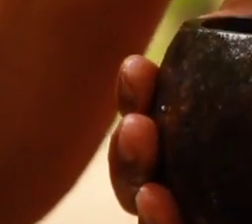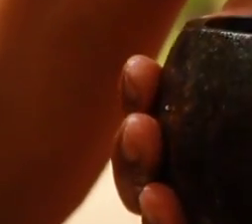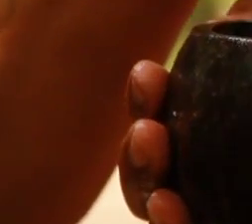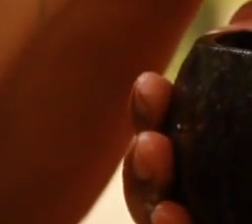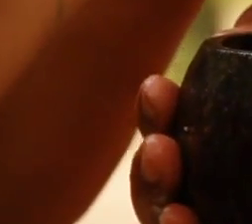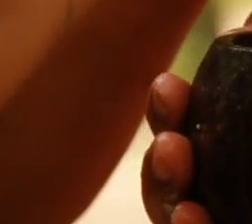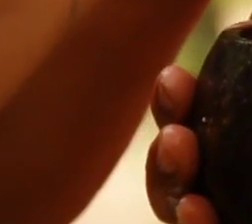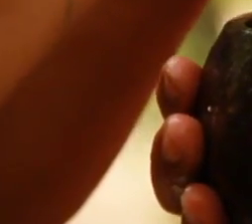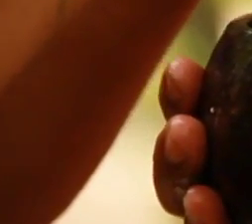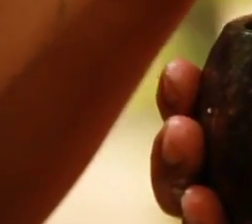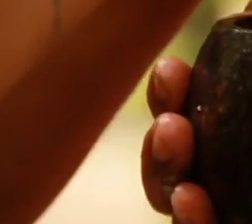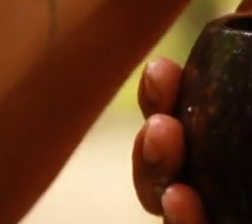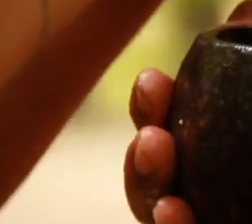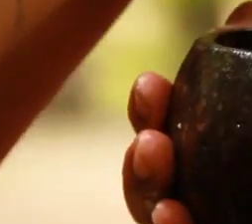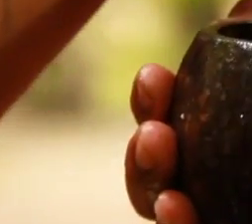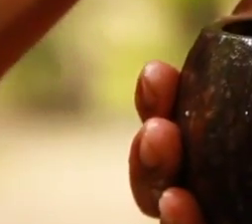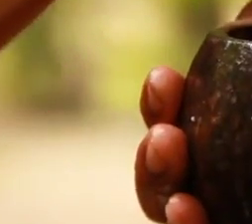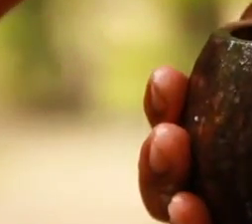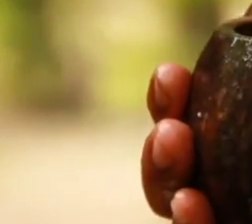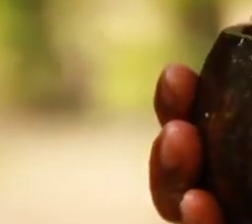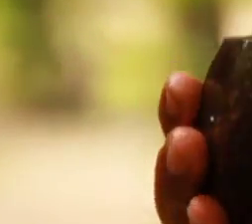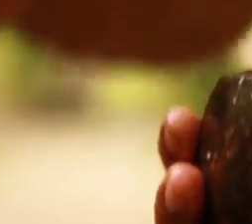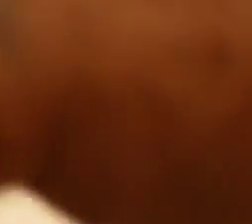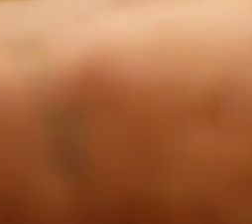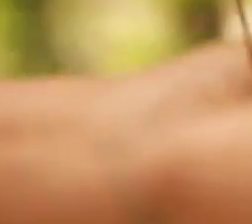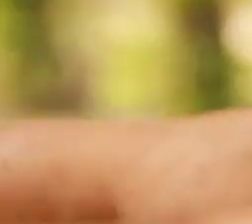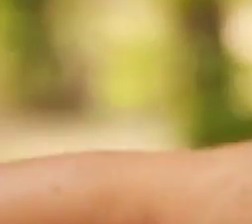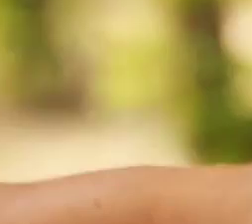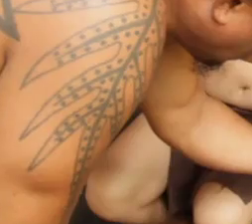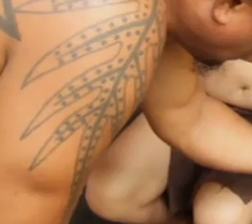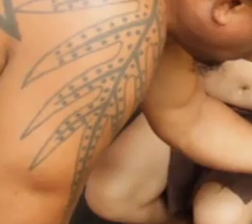halom giihaigwas za magimen.